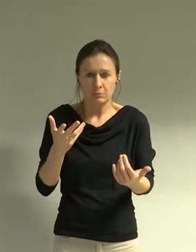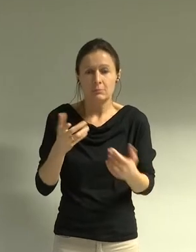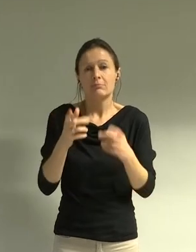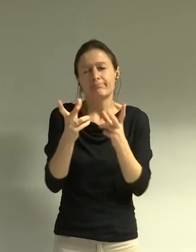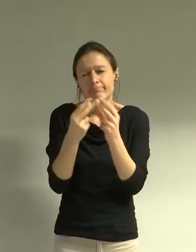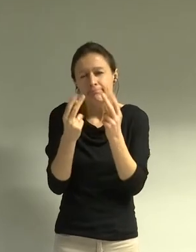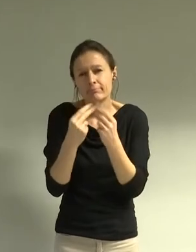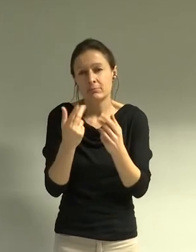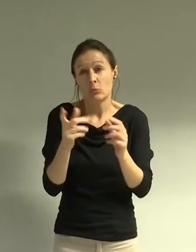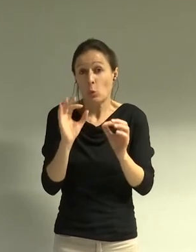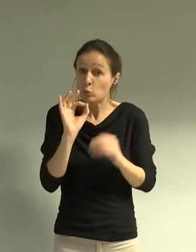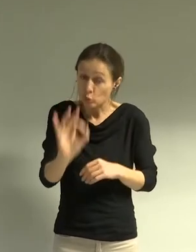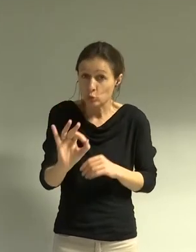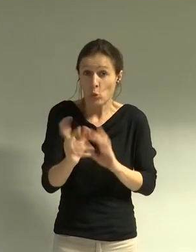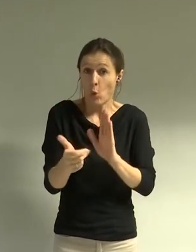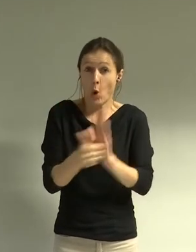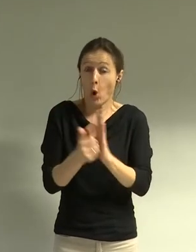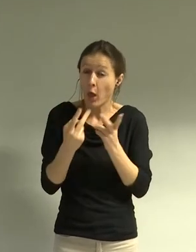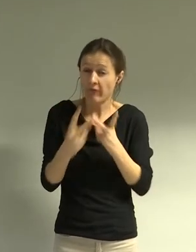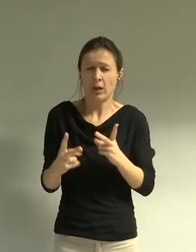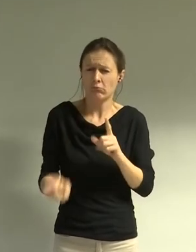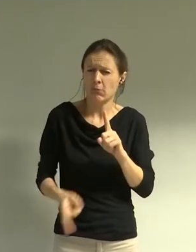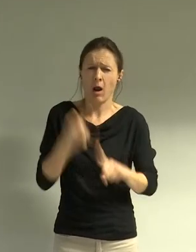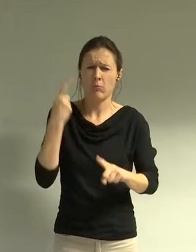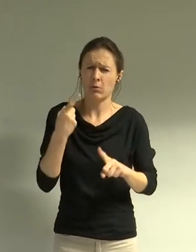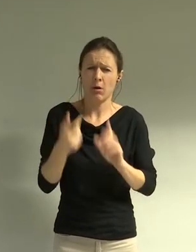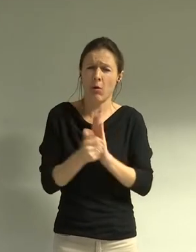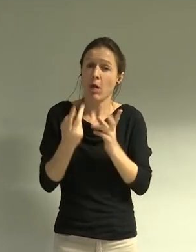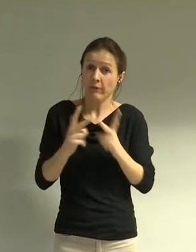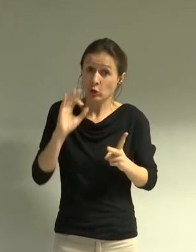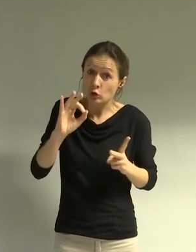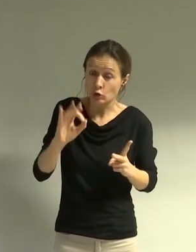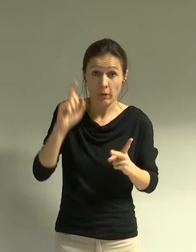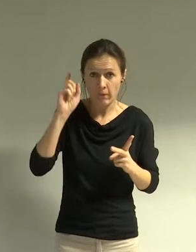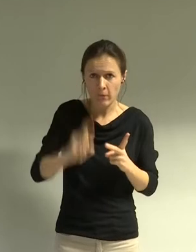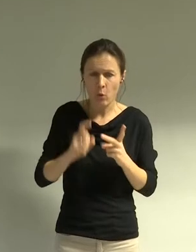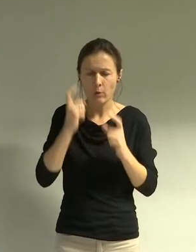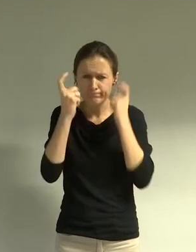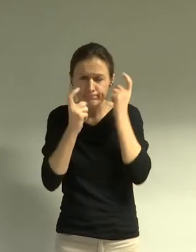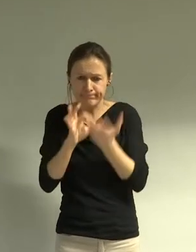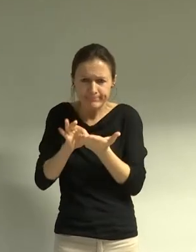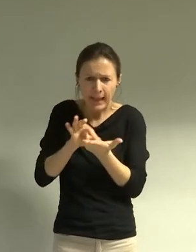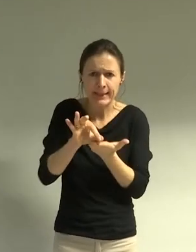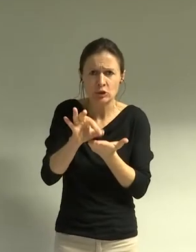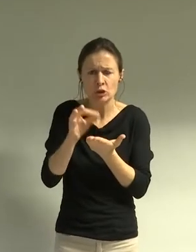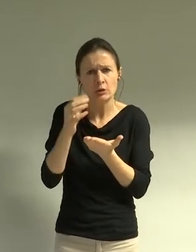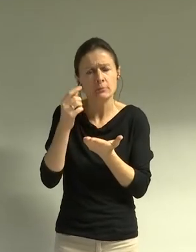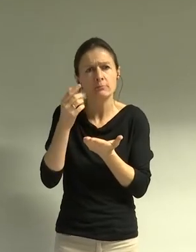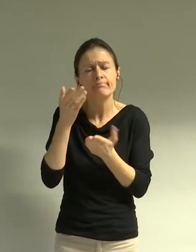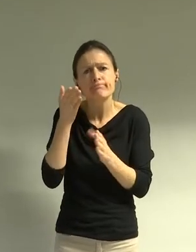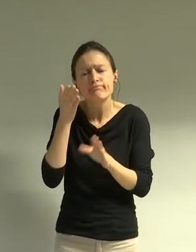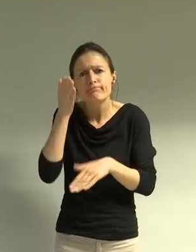particulier le rôle de notre ville affirme la nécessité de construire une stratégie à long terme ce que nous ne pouvons que partager